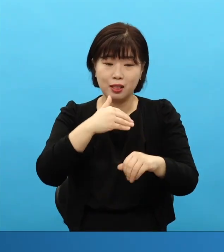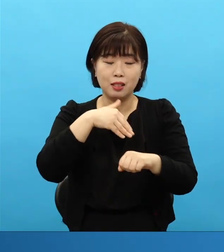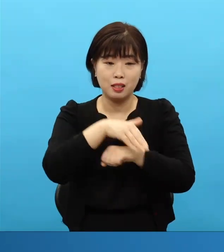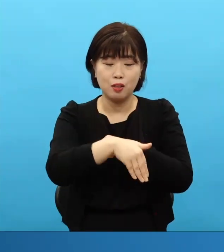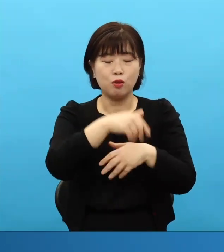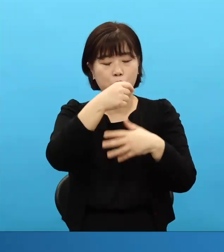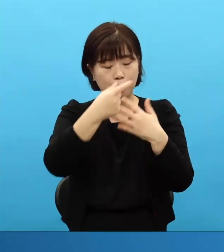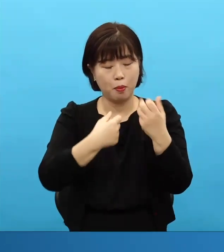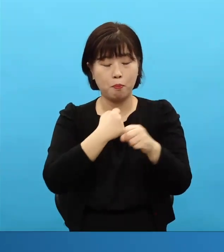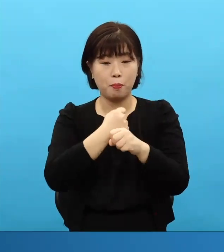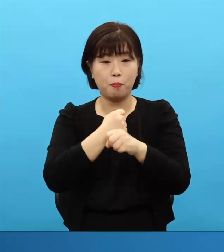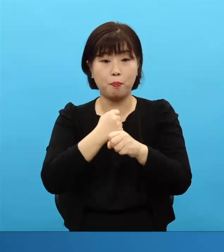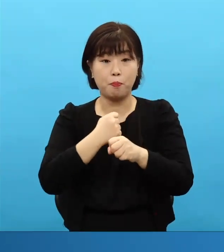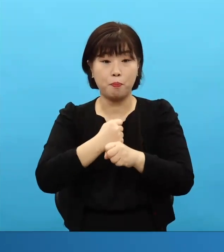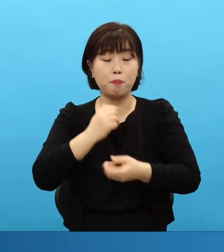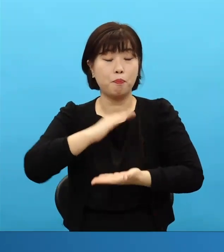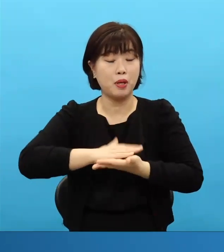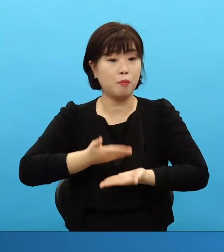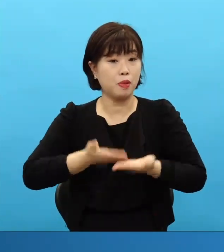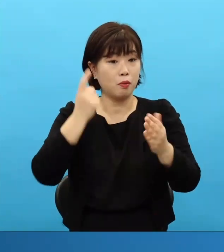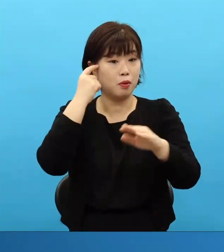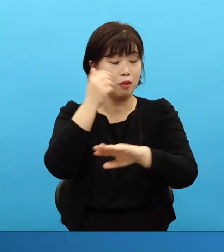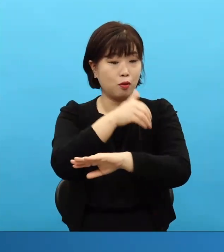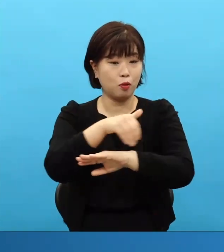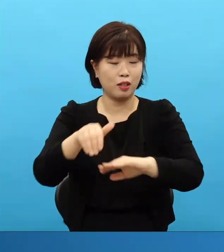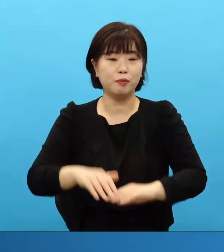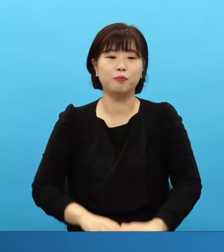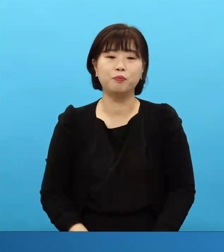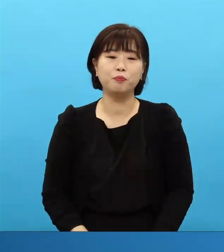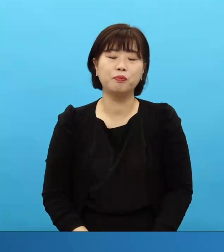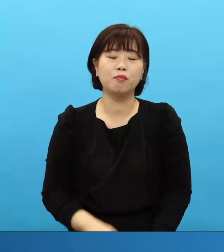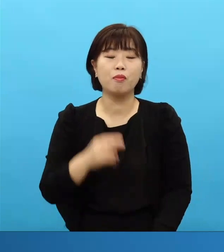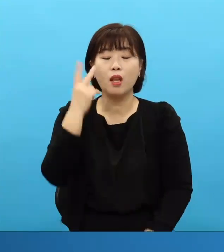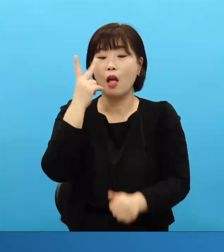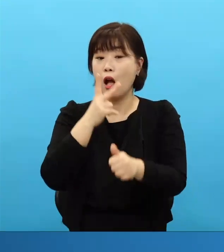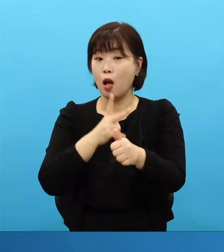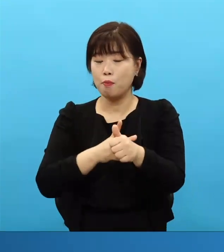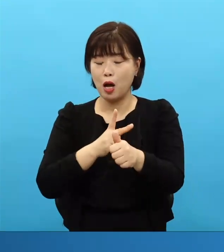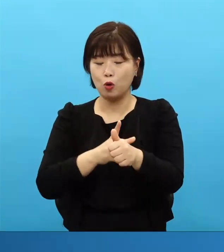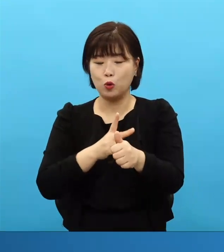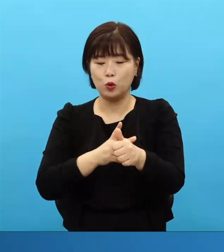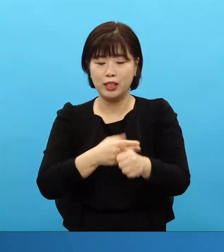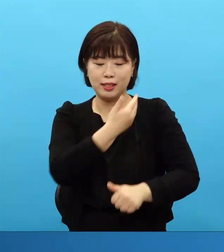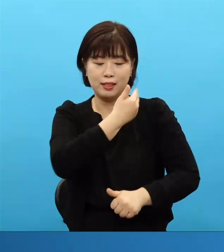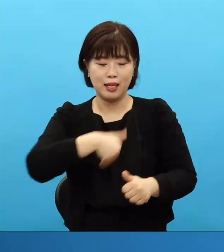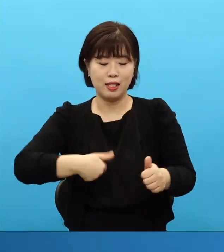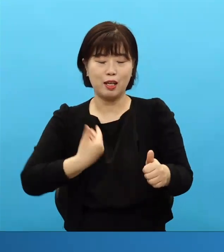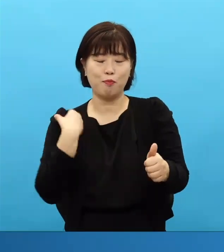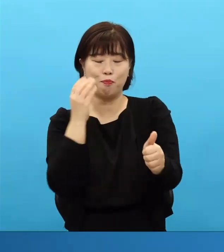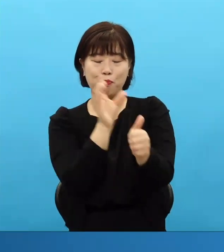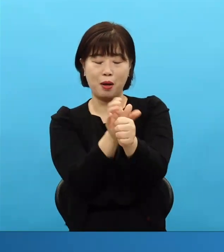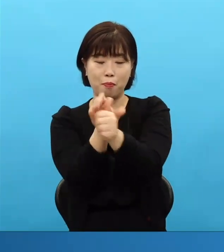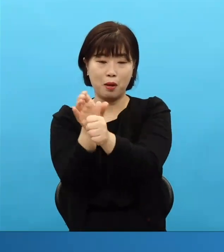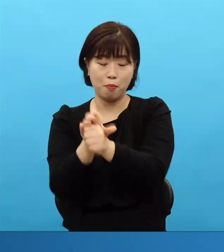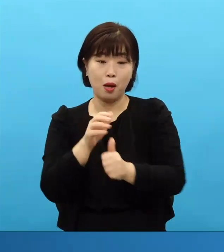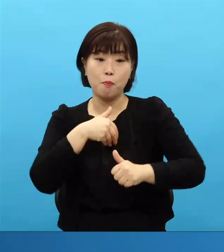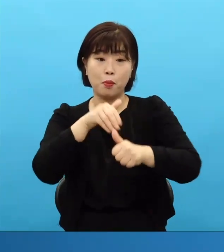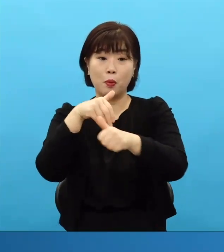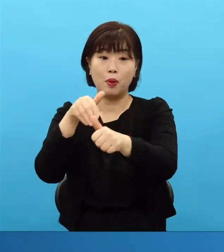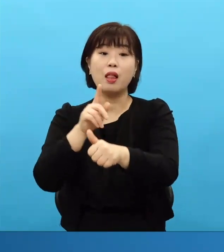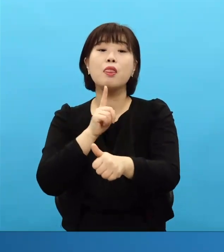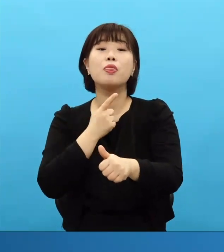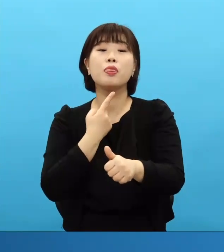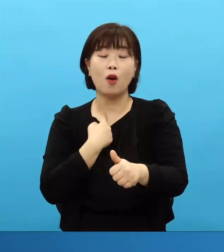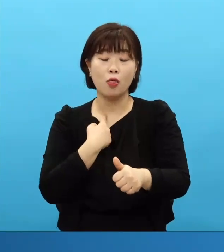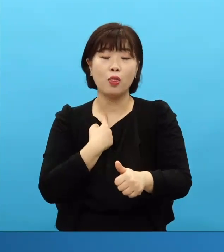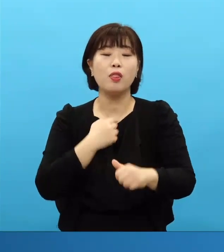바울이 제자들에게 자신의 서신을 들려서 현장에 전달했던 그 일이 이제는 전 세계 선교사님들이 모인